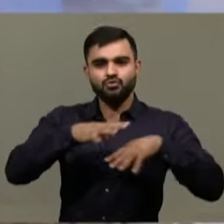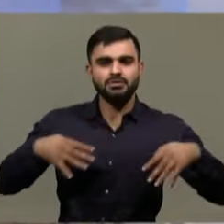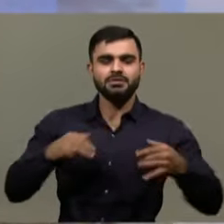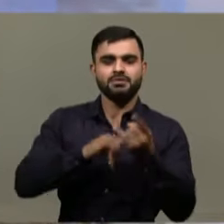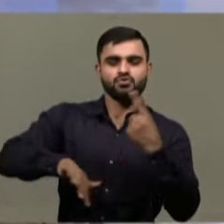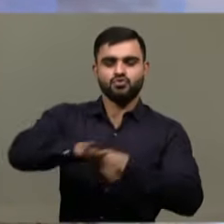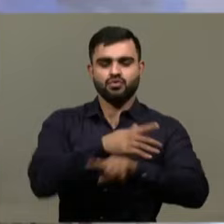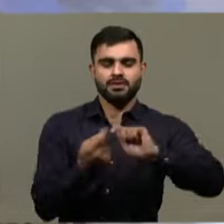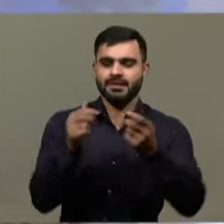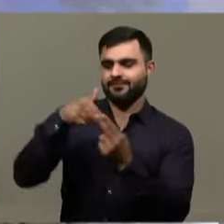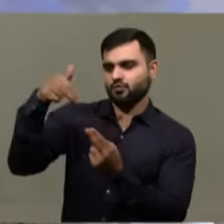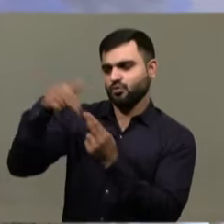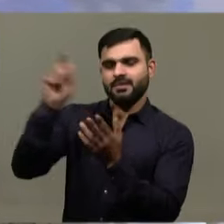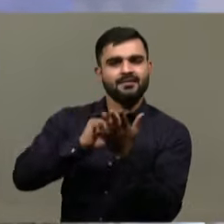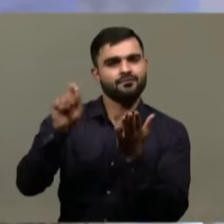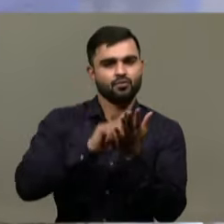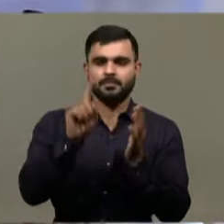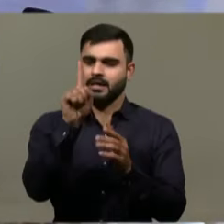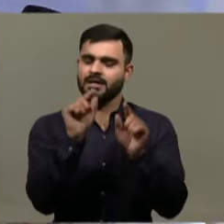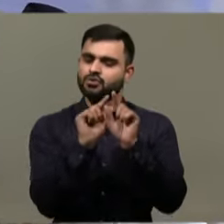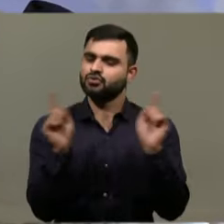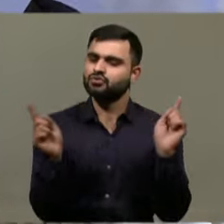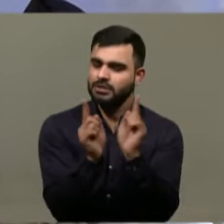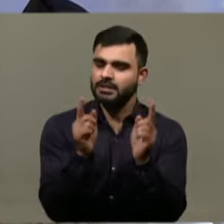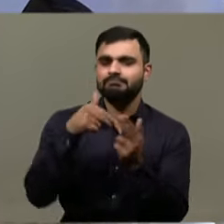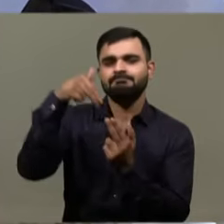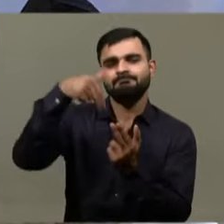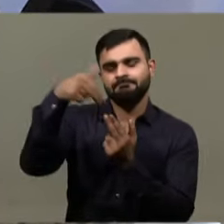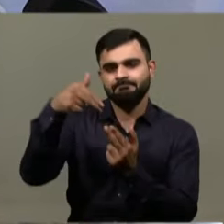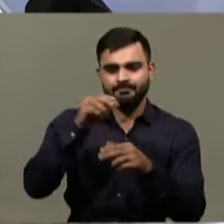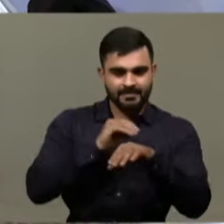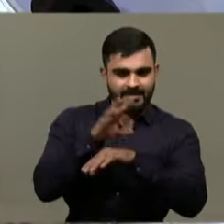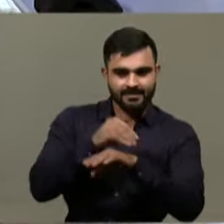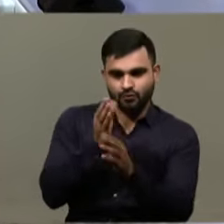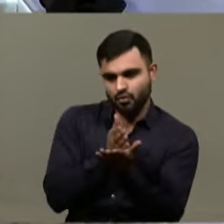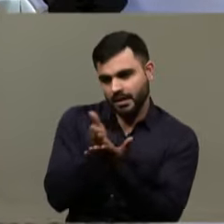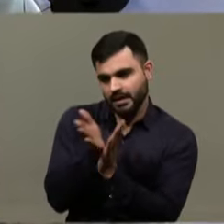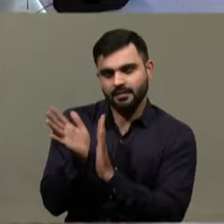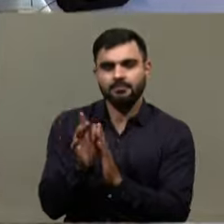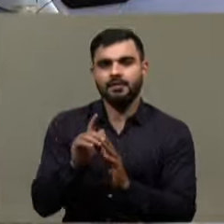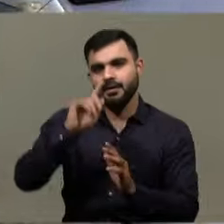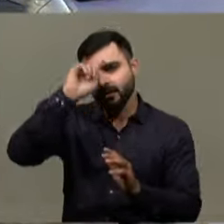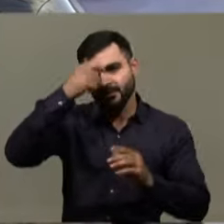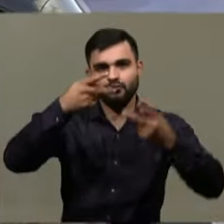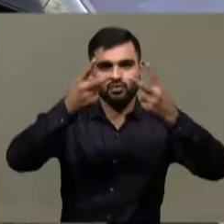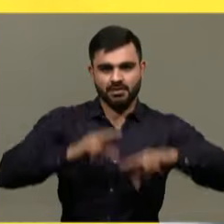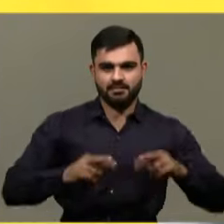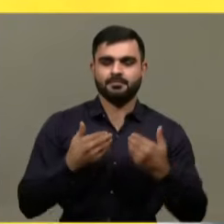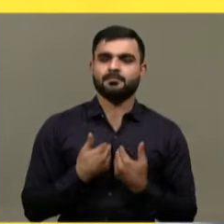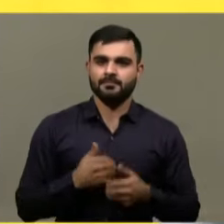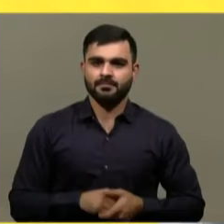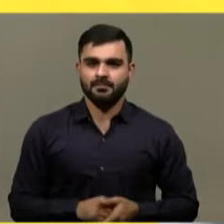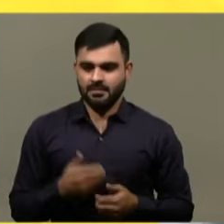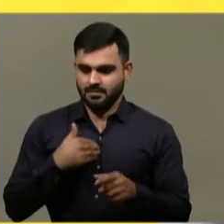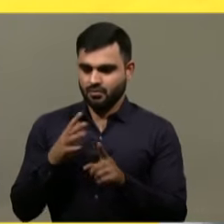सुधारक हैं जो कविताएं लिखते हैं उनकी एक छोटी सी कविता है जो सुझाव की तरफ जाएगी जिसका मैं अंग्रेजी अनुवाद कर रहा हूं